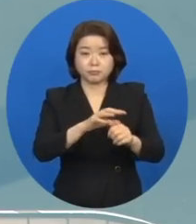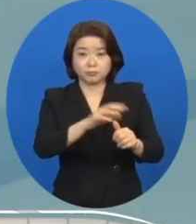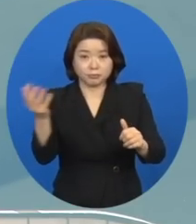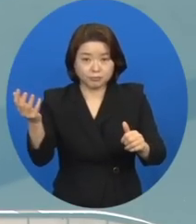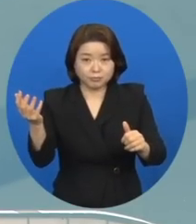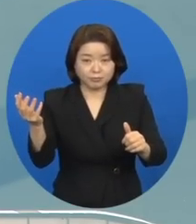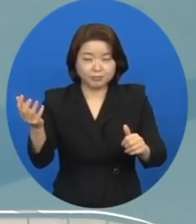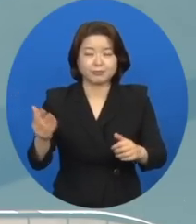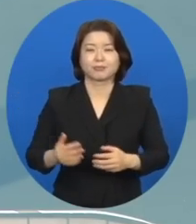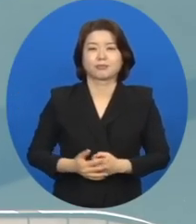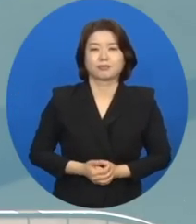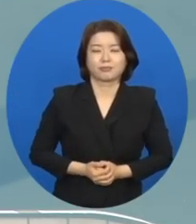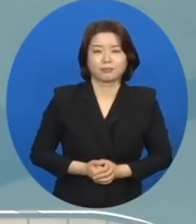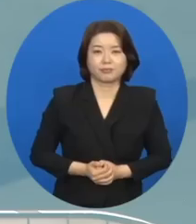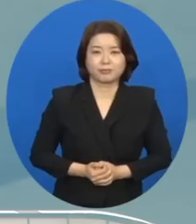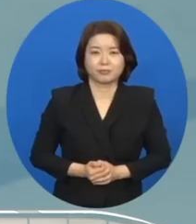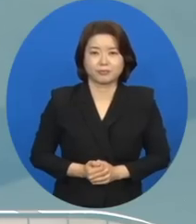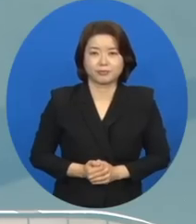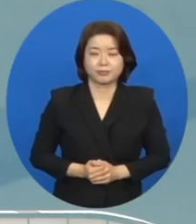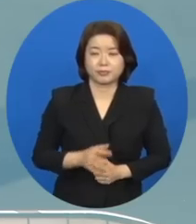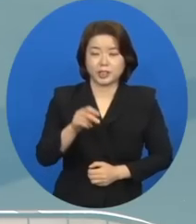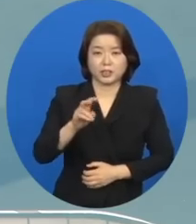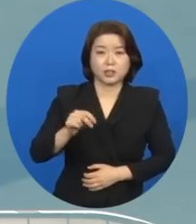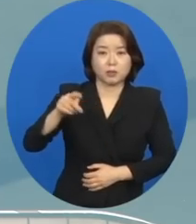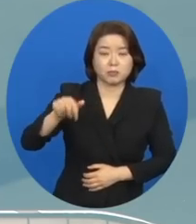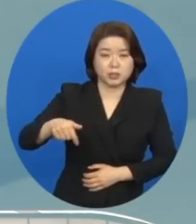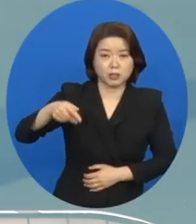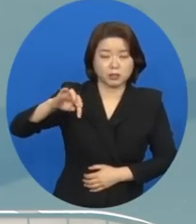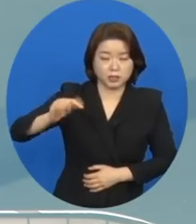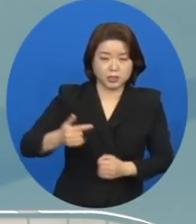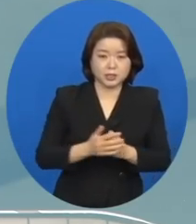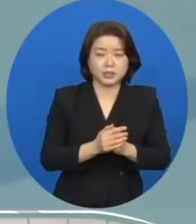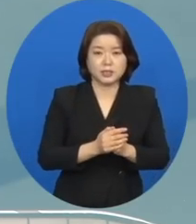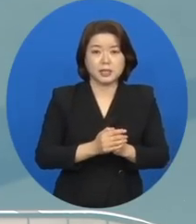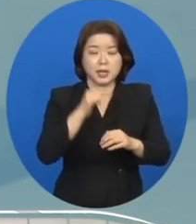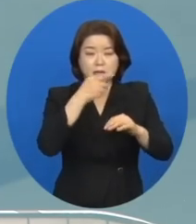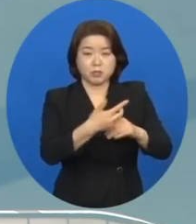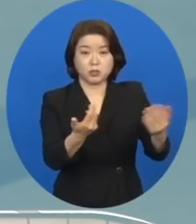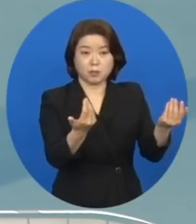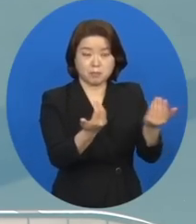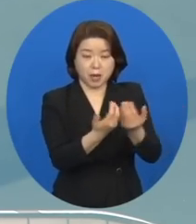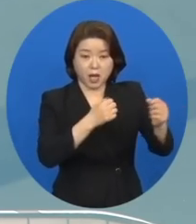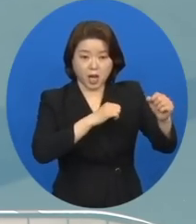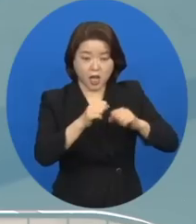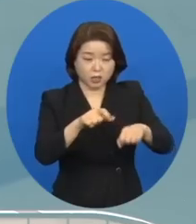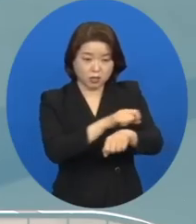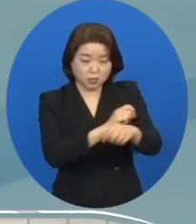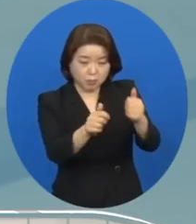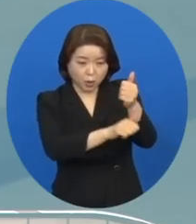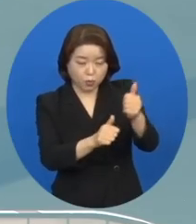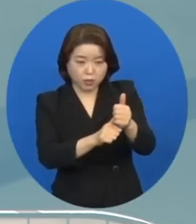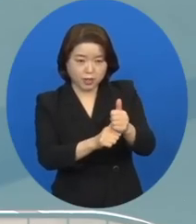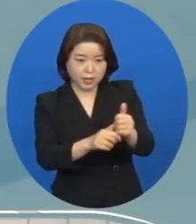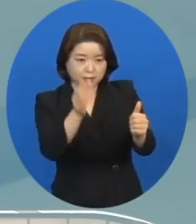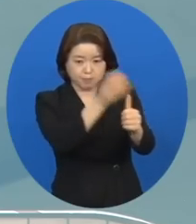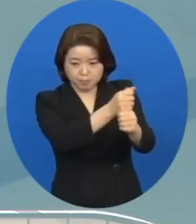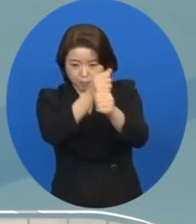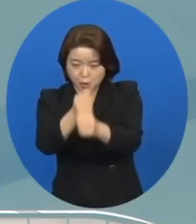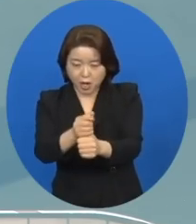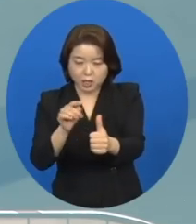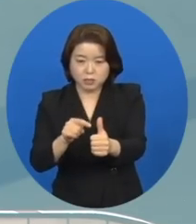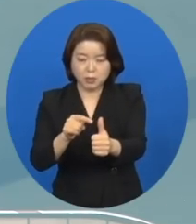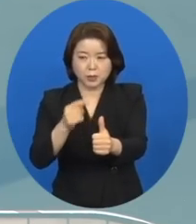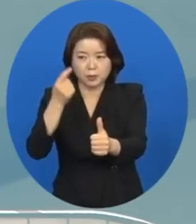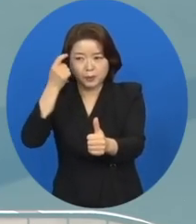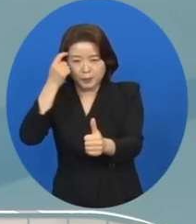해방이 되었습니다. 그러나 염석진은 반민족 행위 특별조사위원회 해부가 되었지만 거기서도 살아남습니다. 왜냐하면 머리를